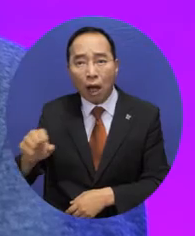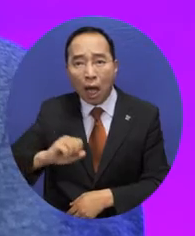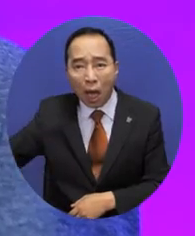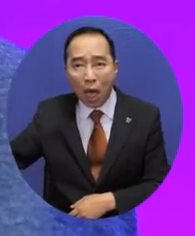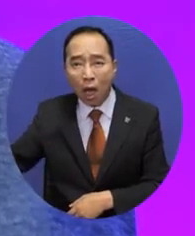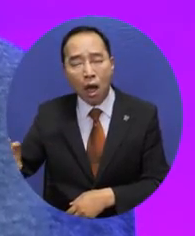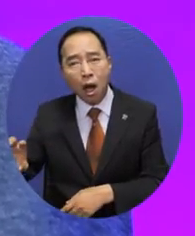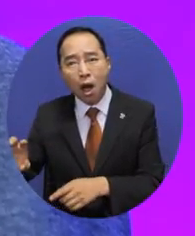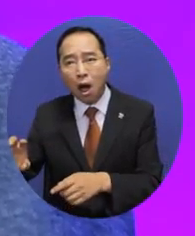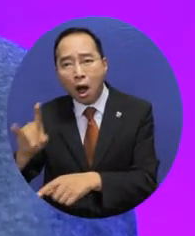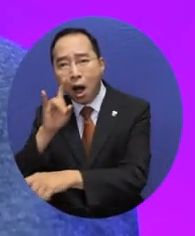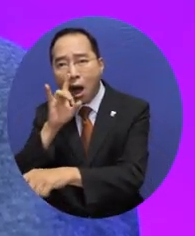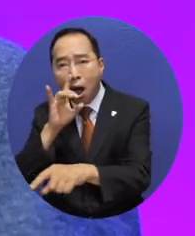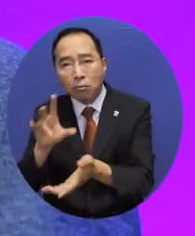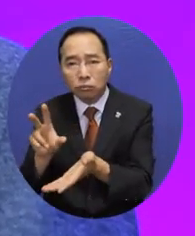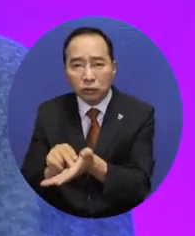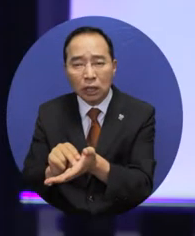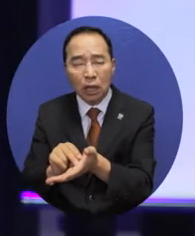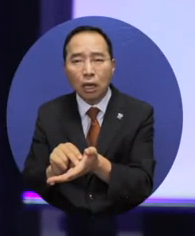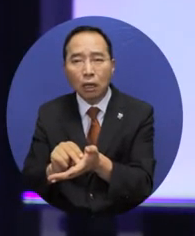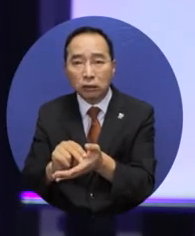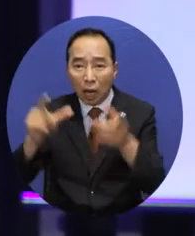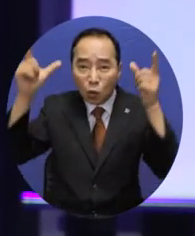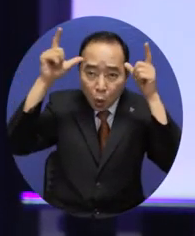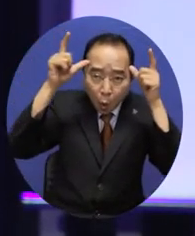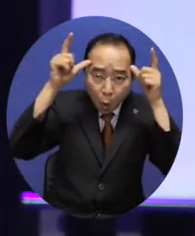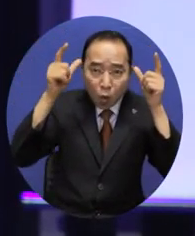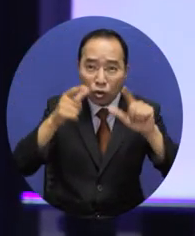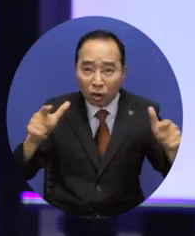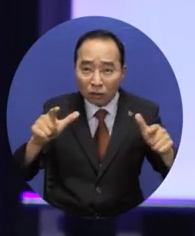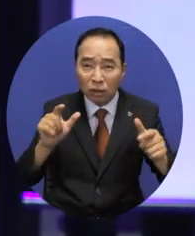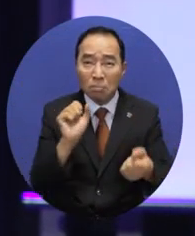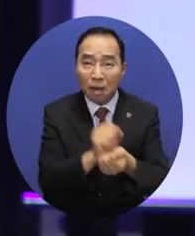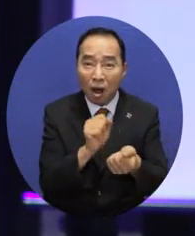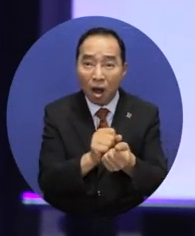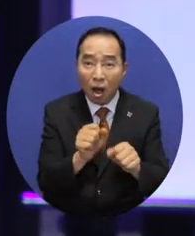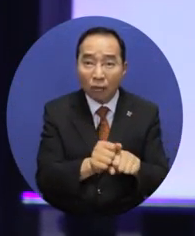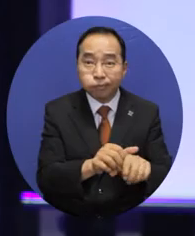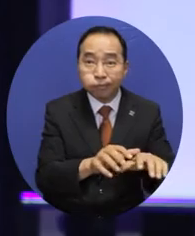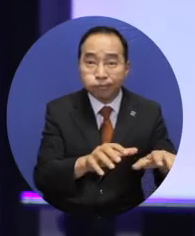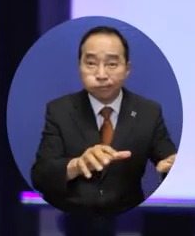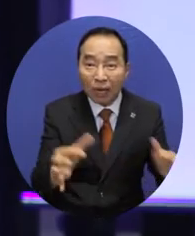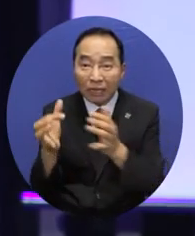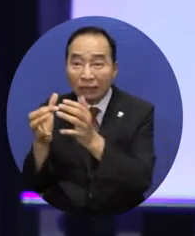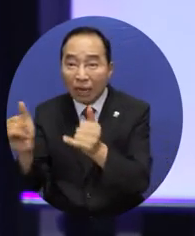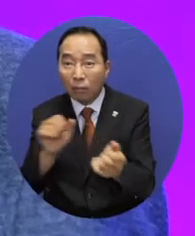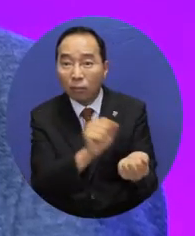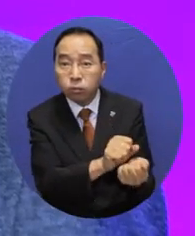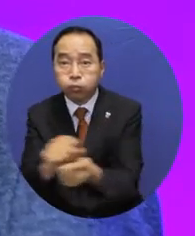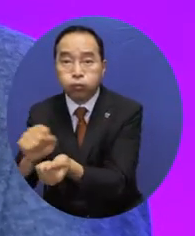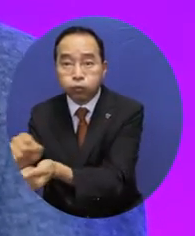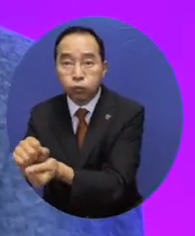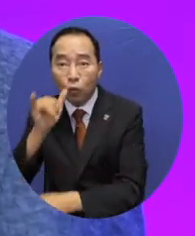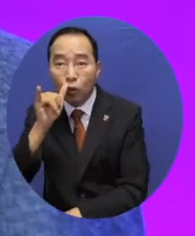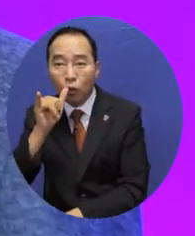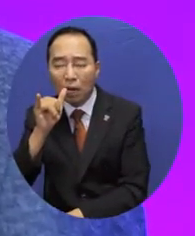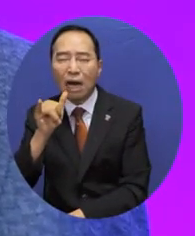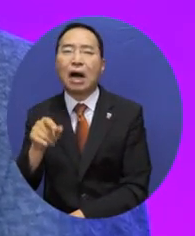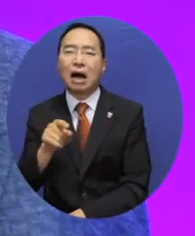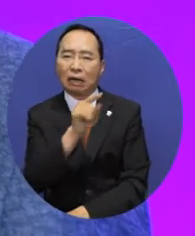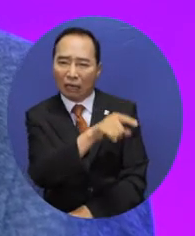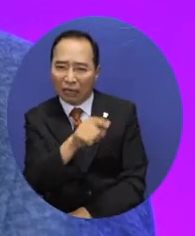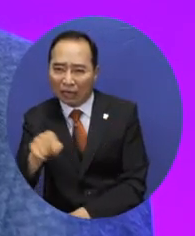않았다. 그러면서 가축의 전염병이 이들 집단의 전염병으로 옮겨가게 되었다. 그래서 이런